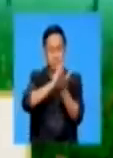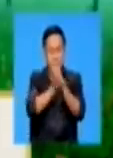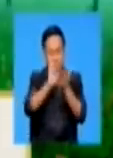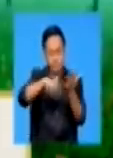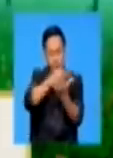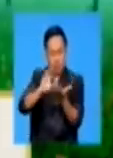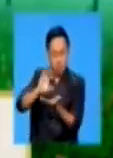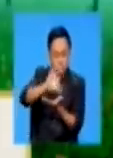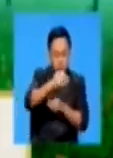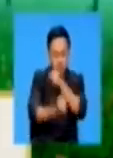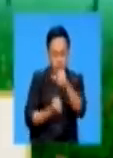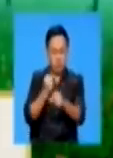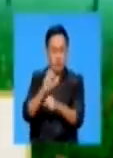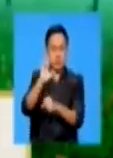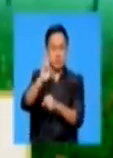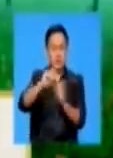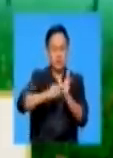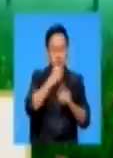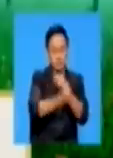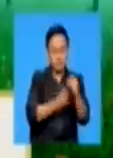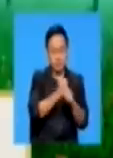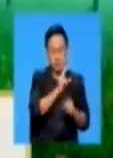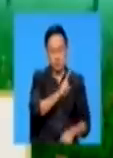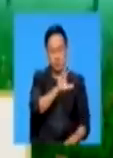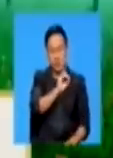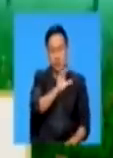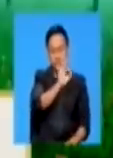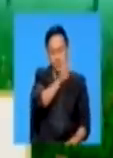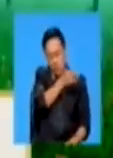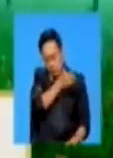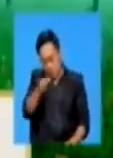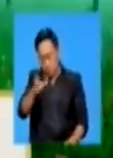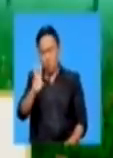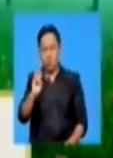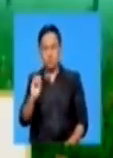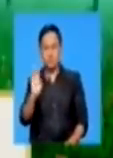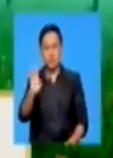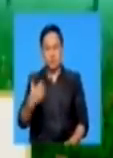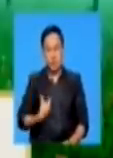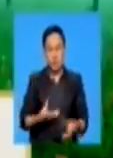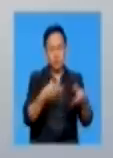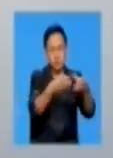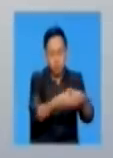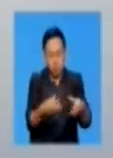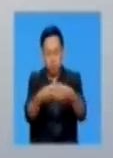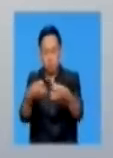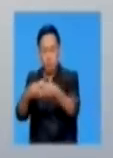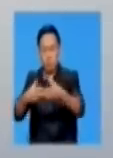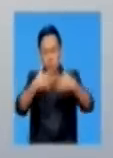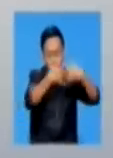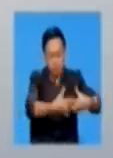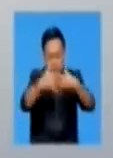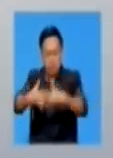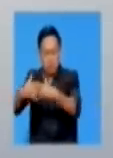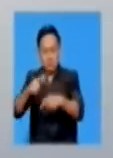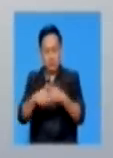ตั้งแต่ปี2558ถึง2564นะครับมุ่งสู่แนวทางในการจัดตั้งคลัสเตอร์ซูเปอร์คลัสเตอร์โดยได้กำหน